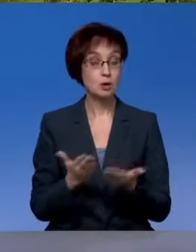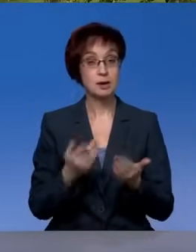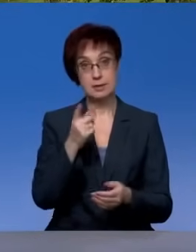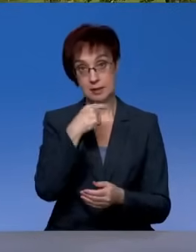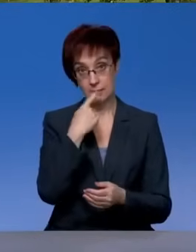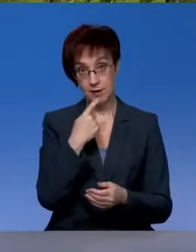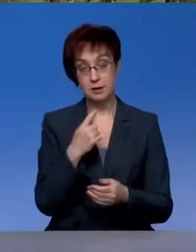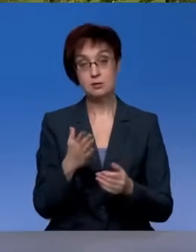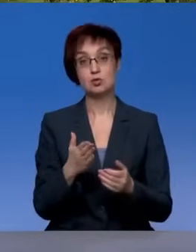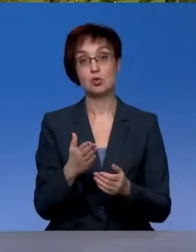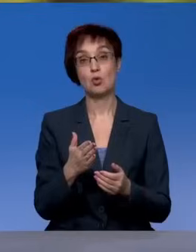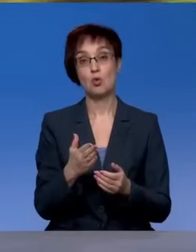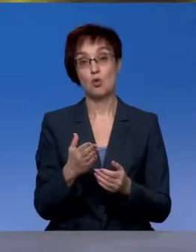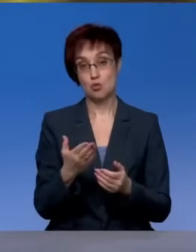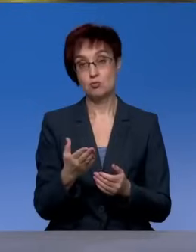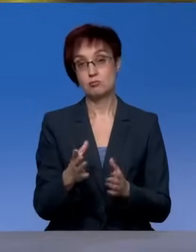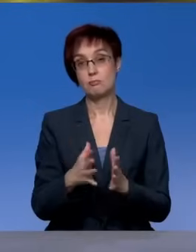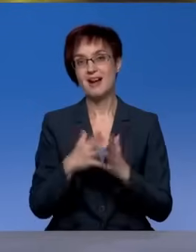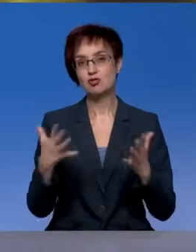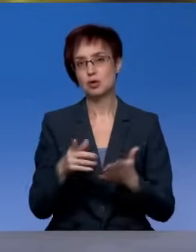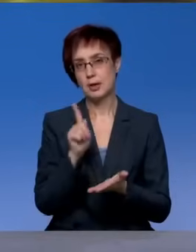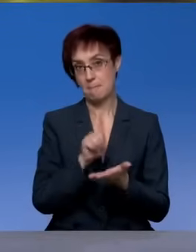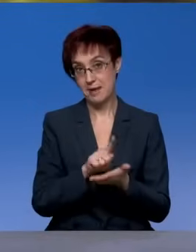большие пенсии, то в ближайшие